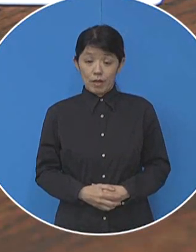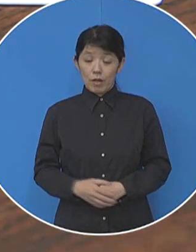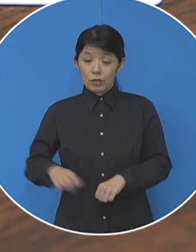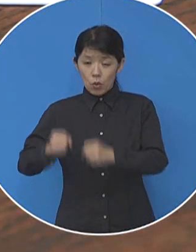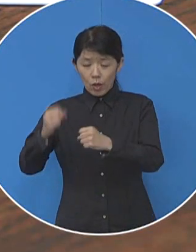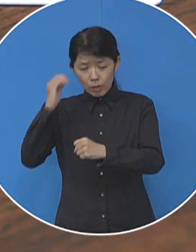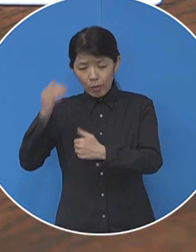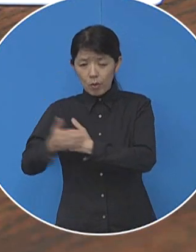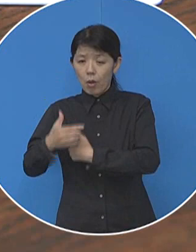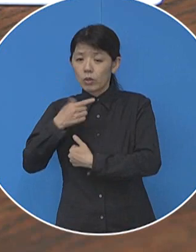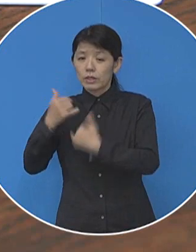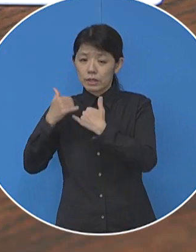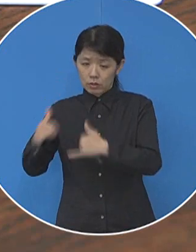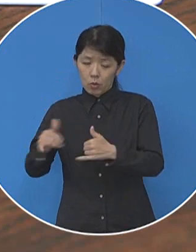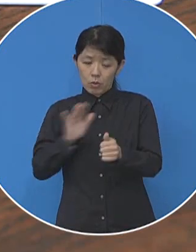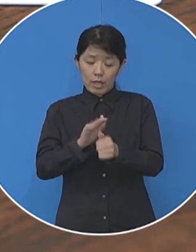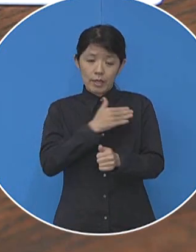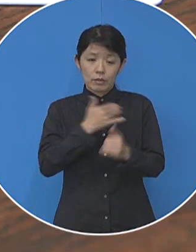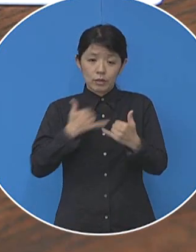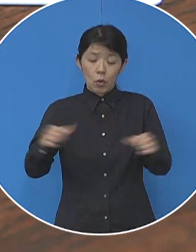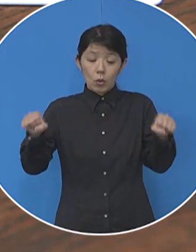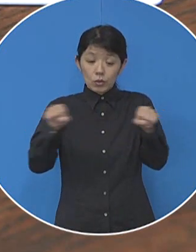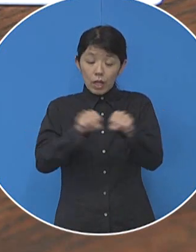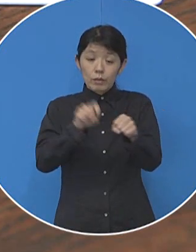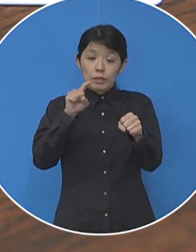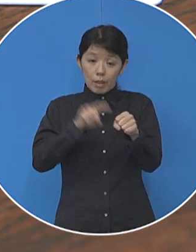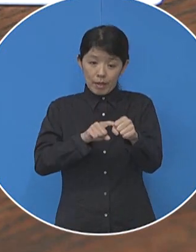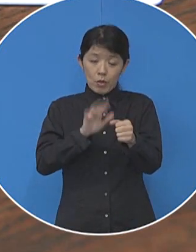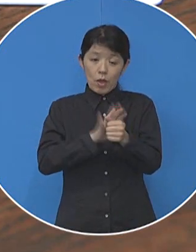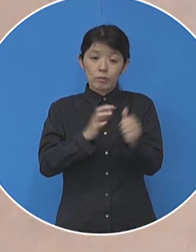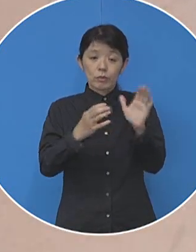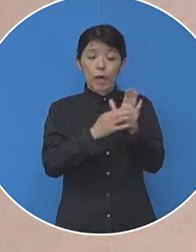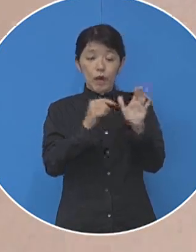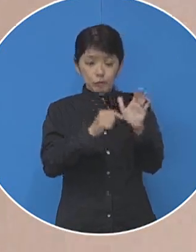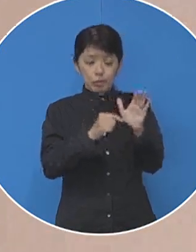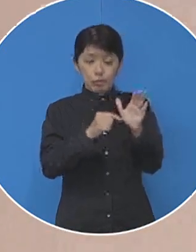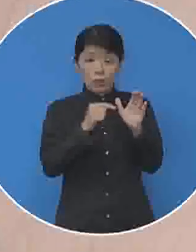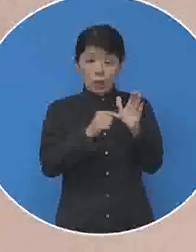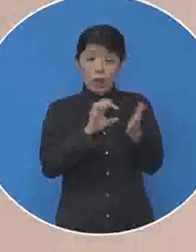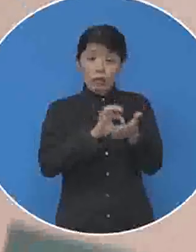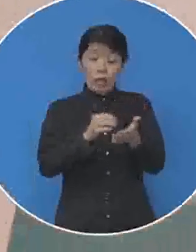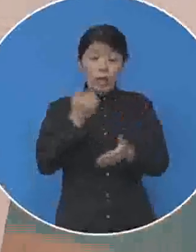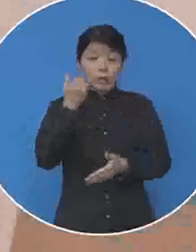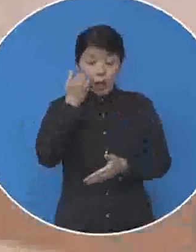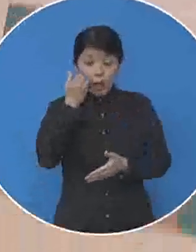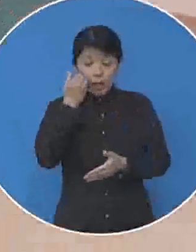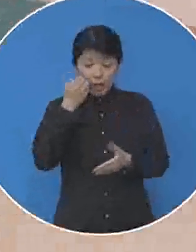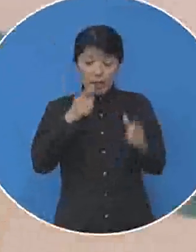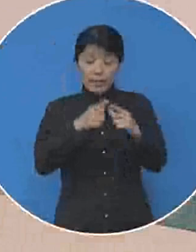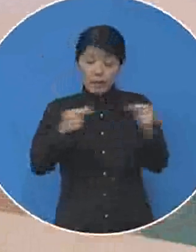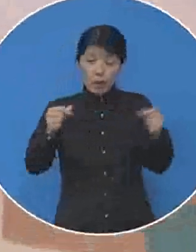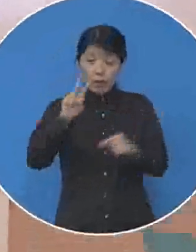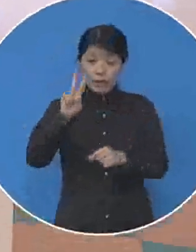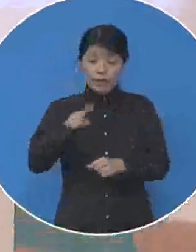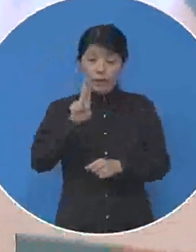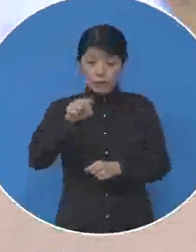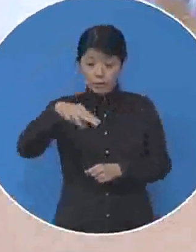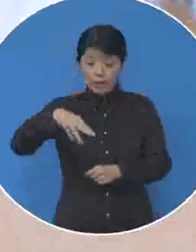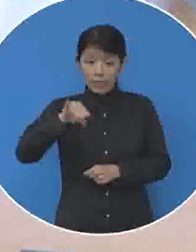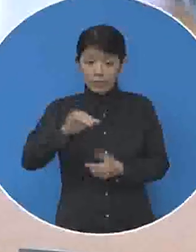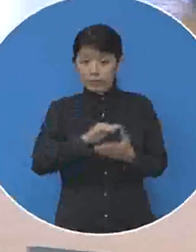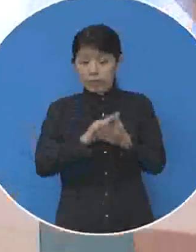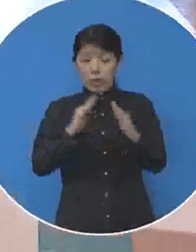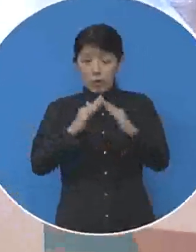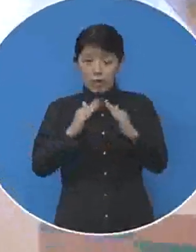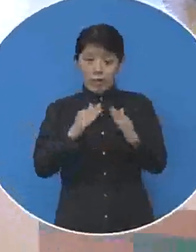障害などで困っている人と支援できる人をつなぐヘルプマーク、利用している日本リウマチ友の会